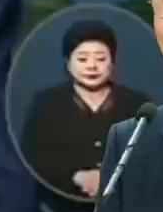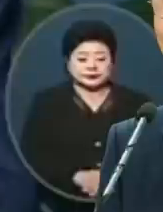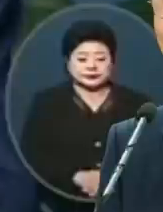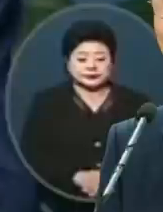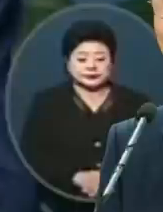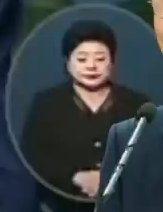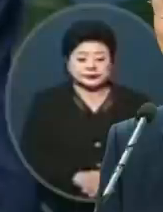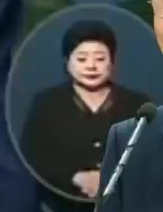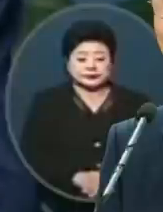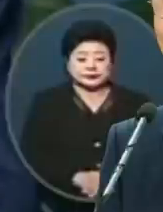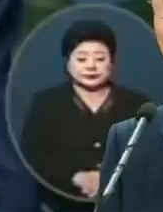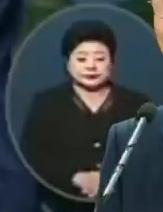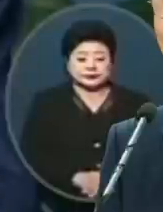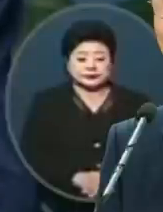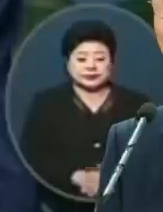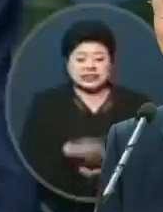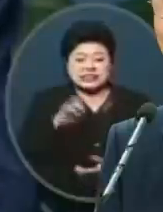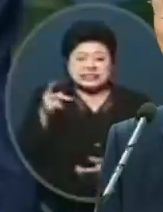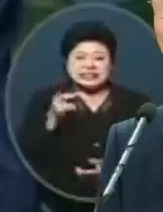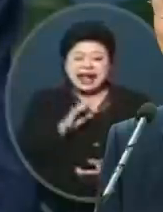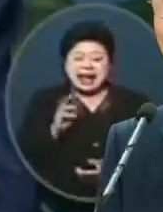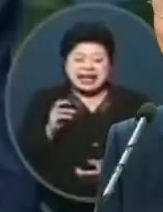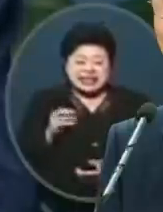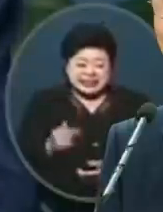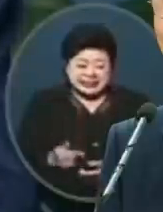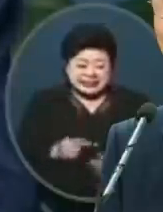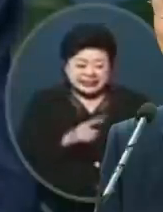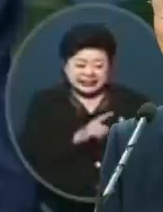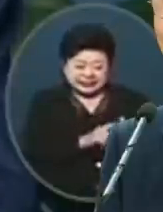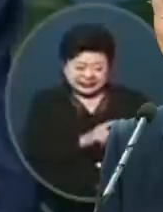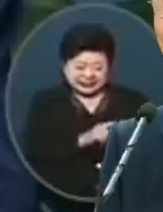예를 들어 말하면 스탈린이나